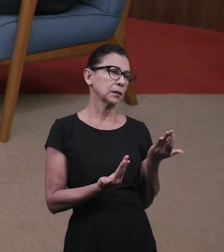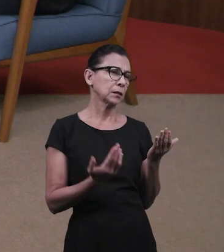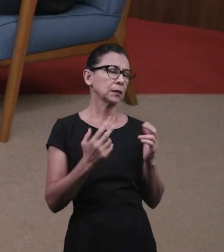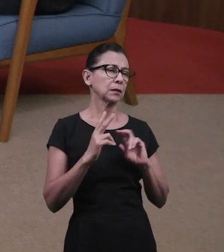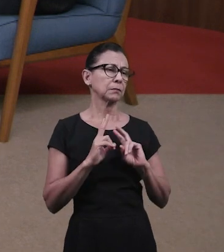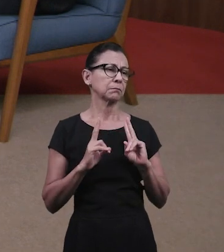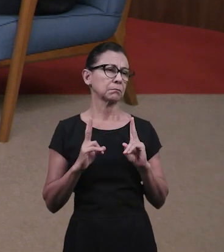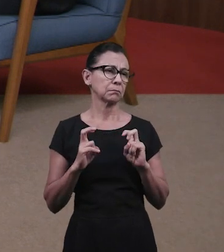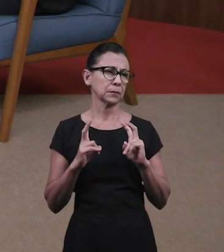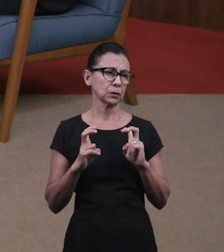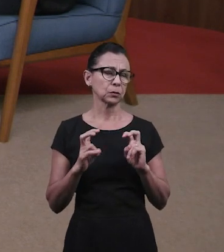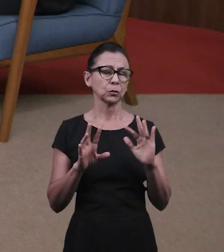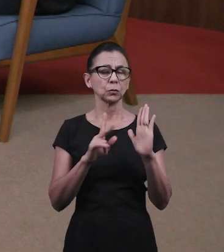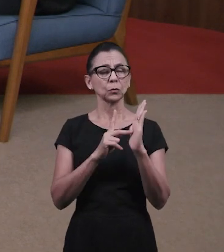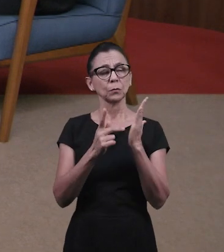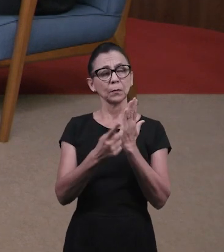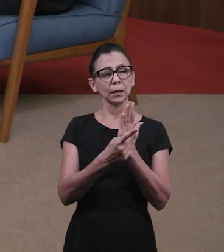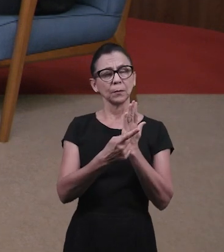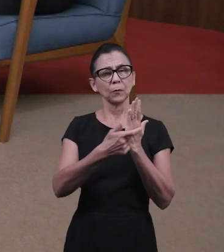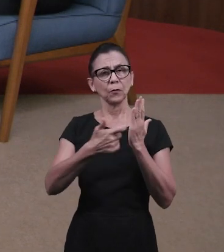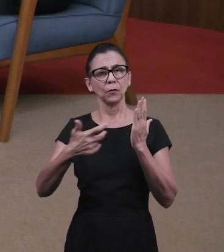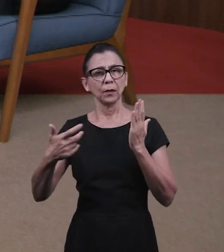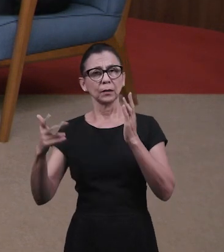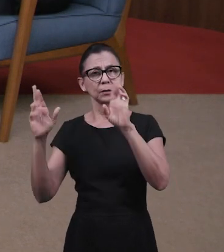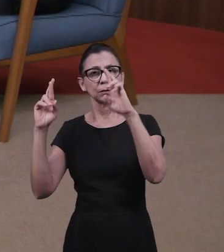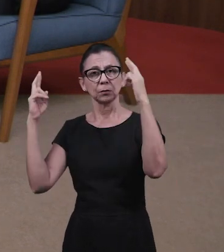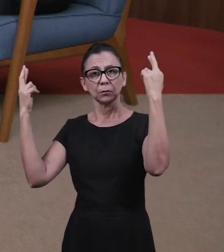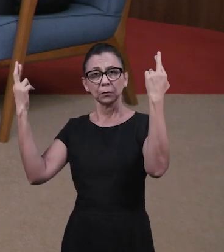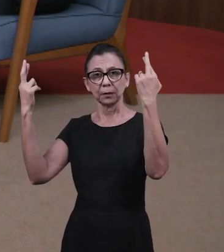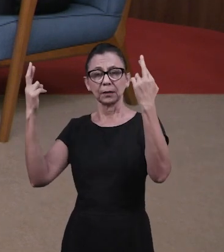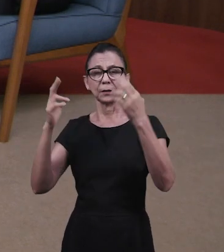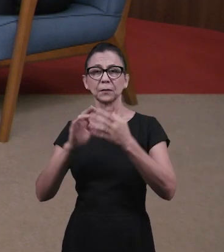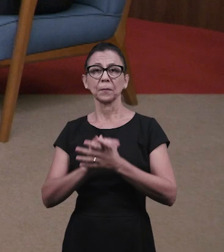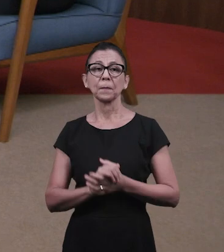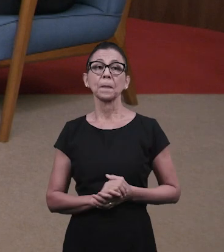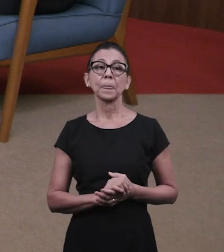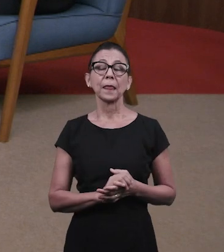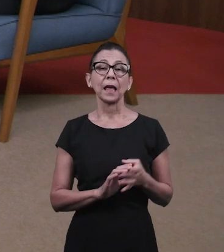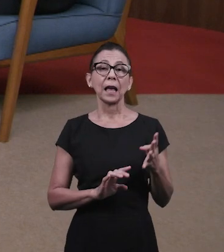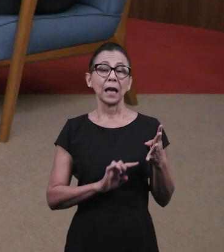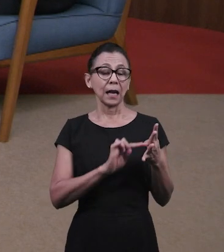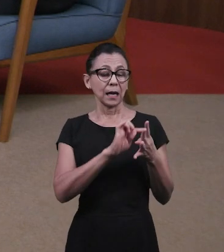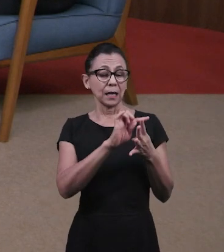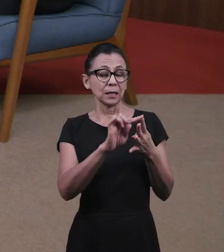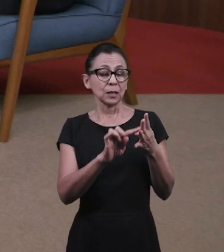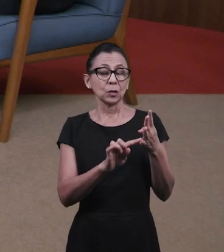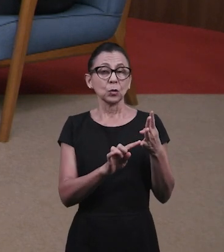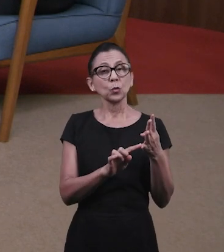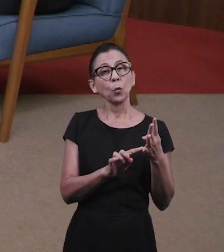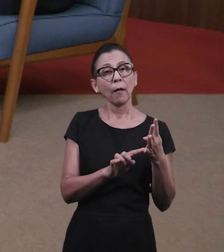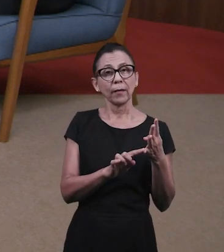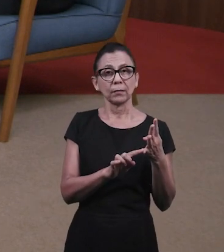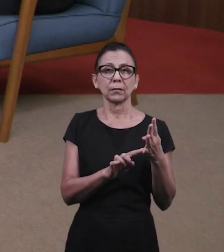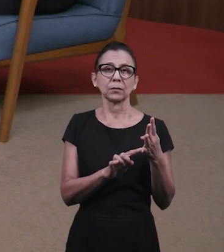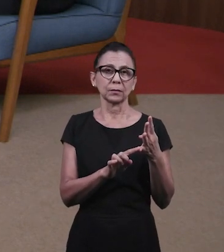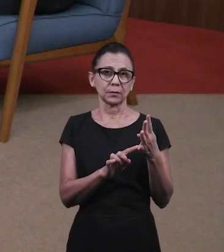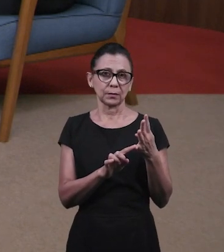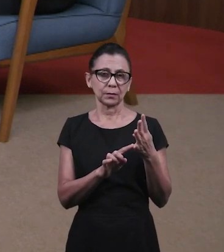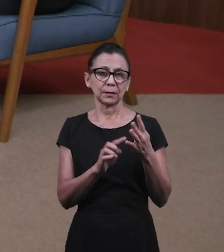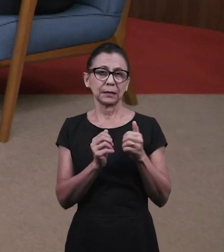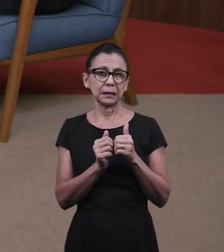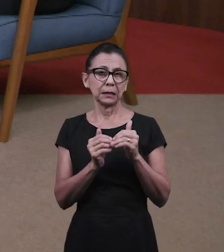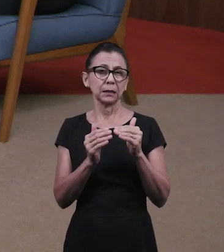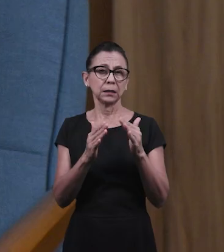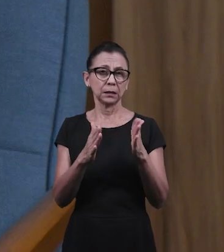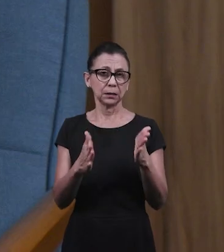appelées paraboles du royaume. Et nous ici, nous allons porter aujourd'hui les 4 premières paraboles. Nous allons faire une révision, nous